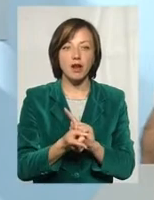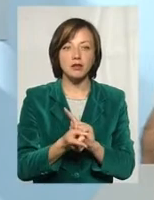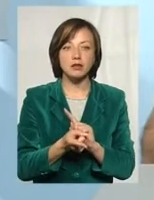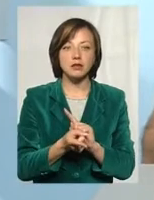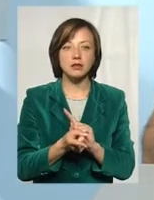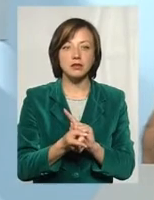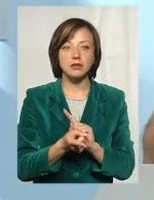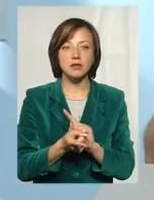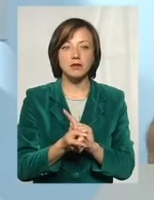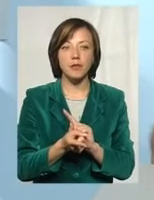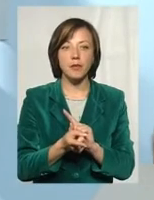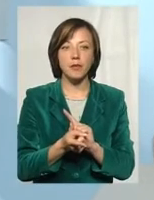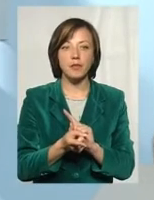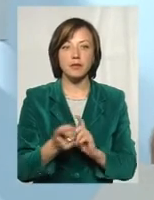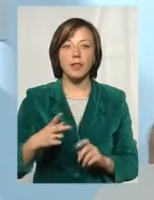навпаки,